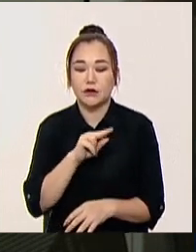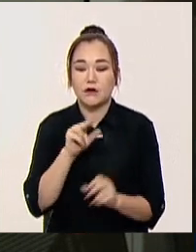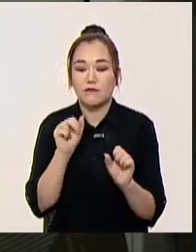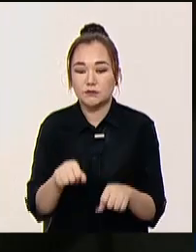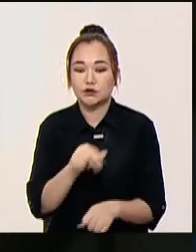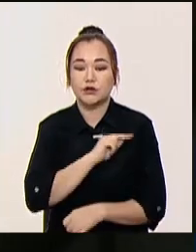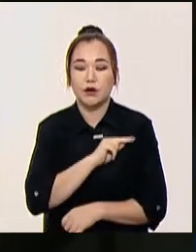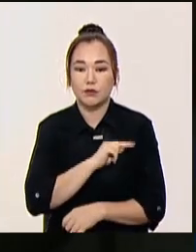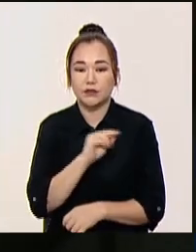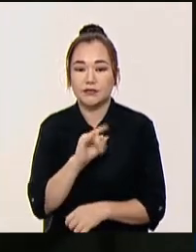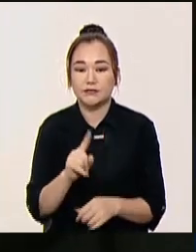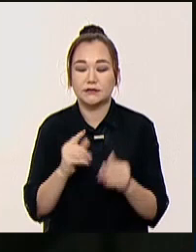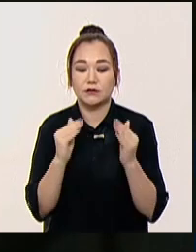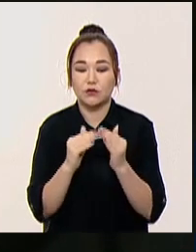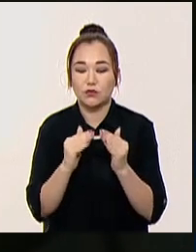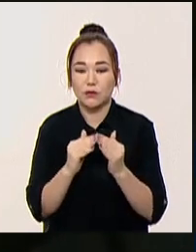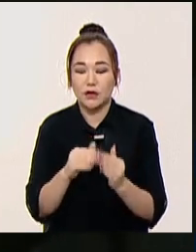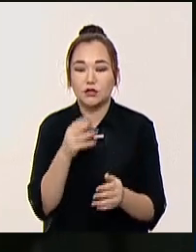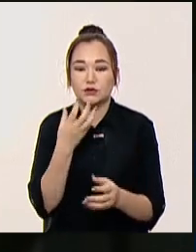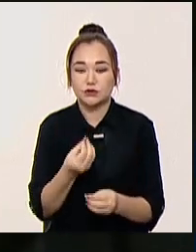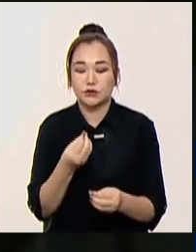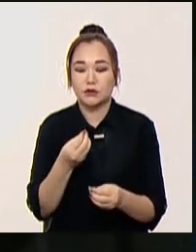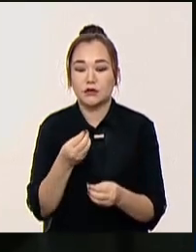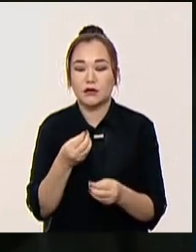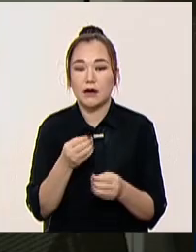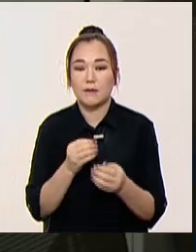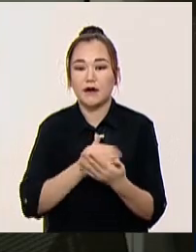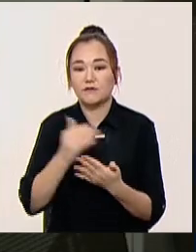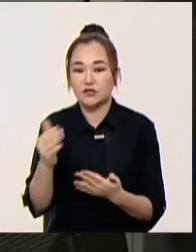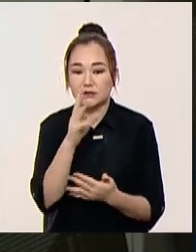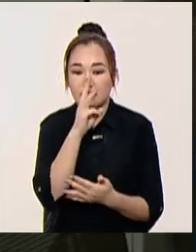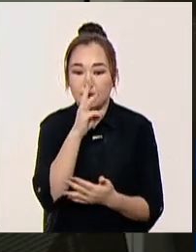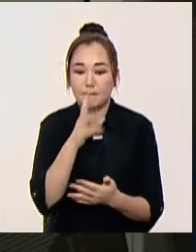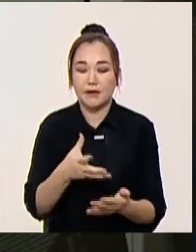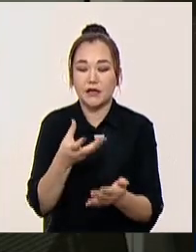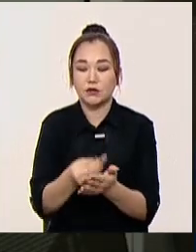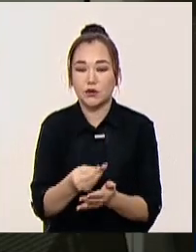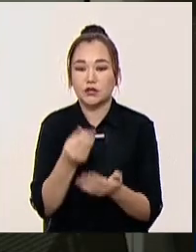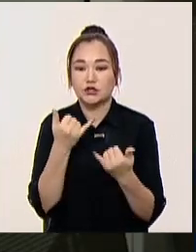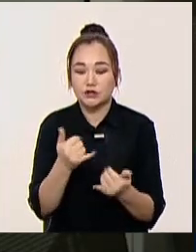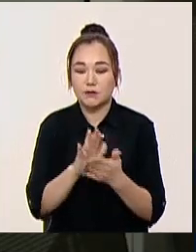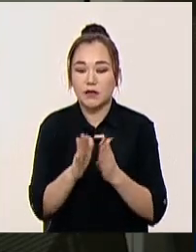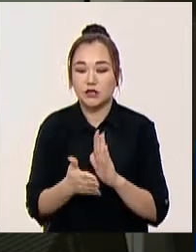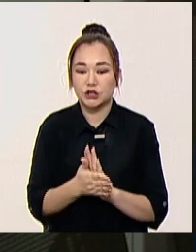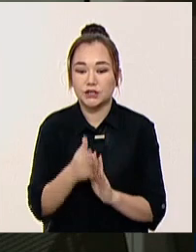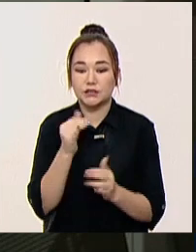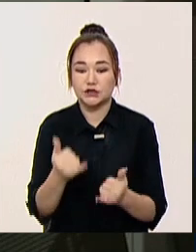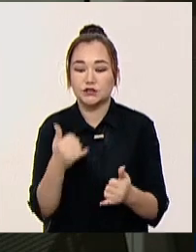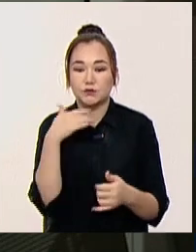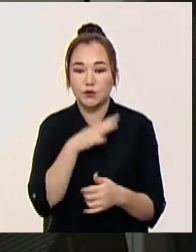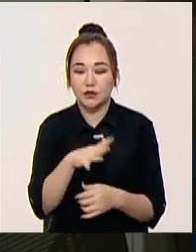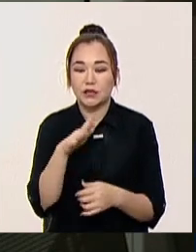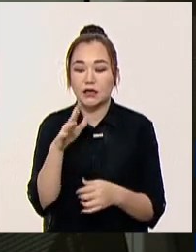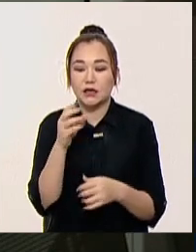возможность работать из дома. Помимо этого, естественно, повысить заработную плату, учитывая текущее положение. Сейчас многие